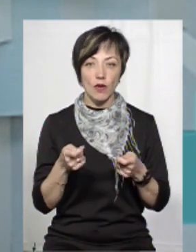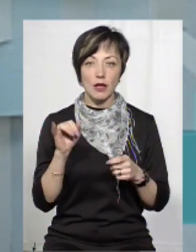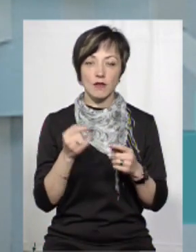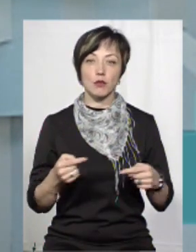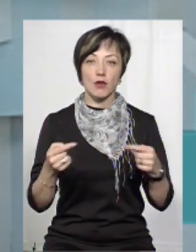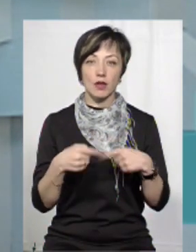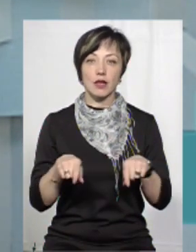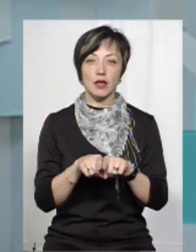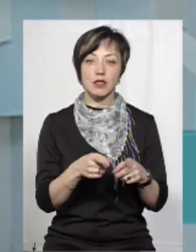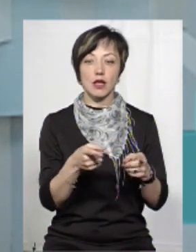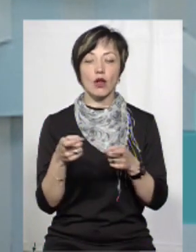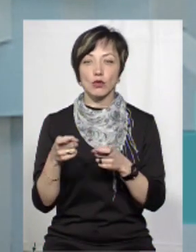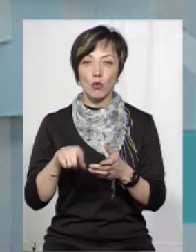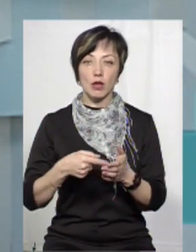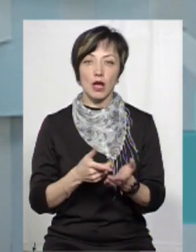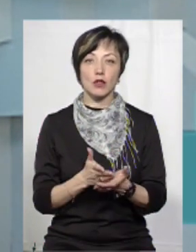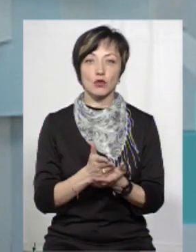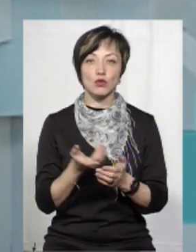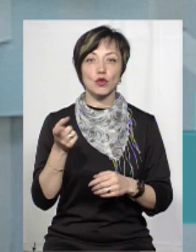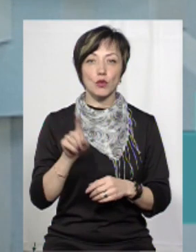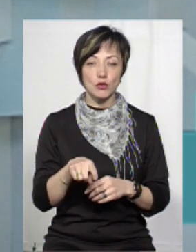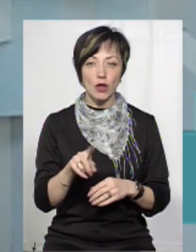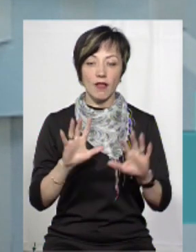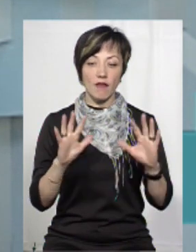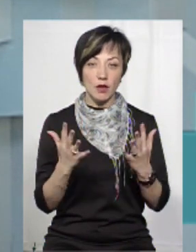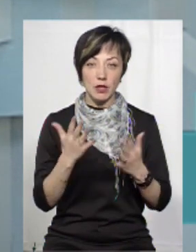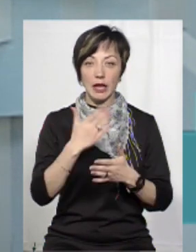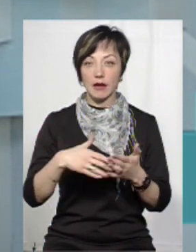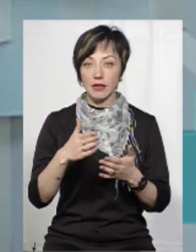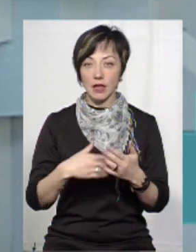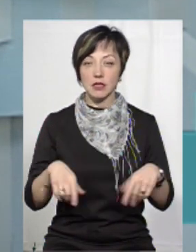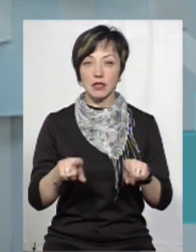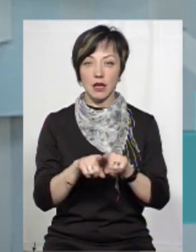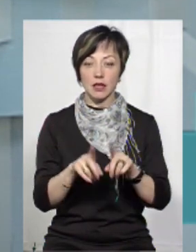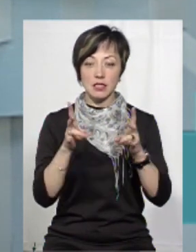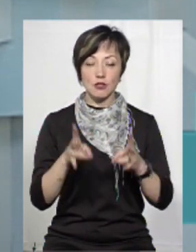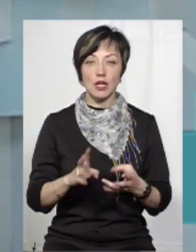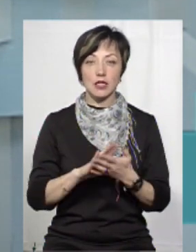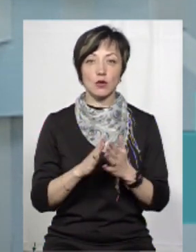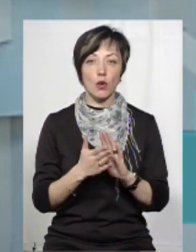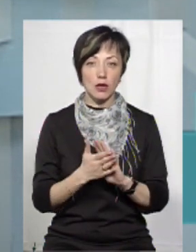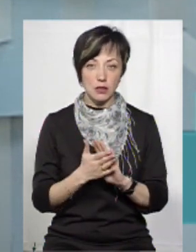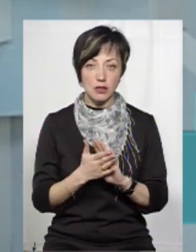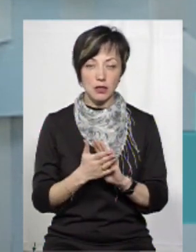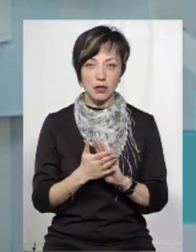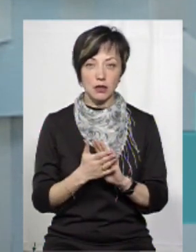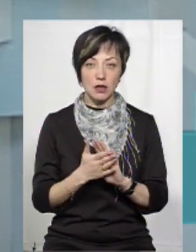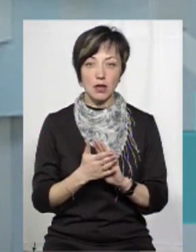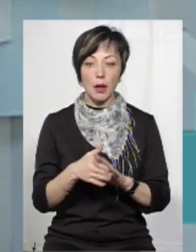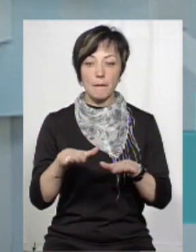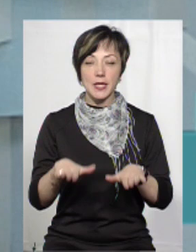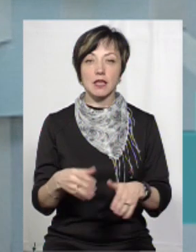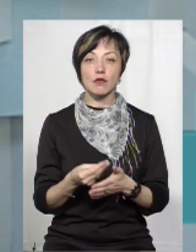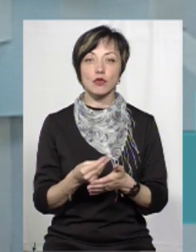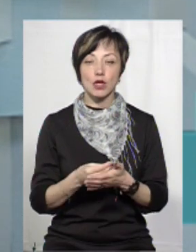відповідно, теж залученням комунальних служб, тому що на випадок ліквідації таких надзвичайна ситуація. В